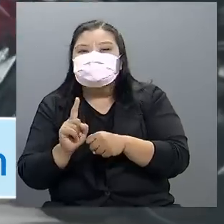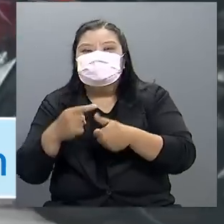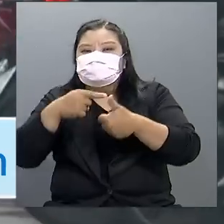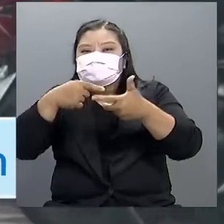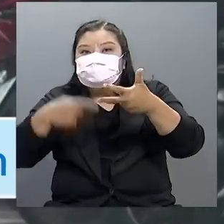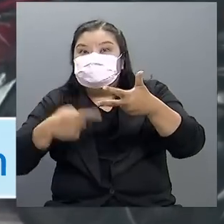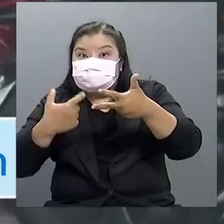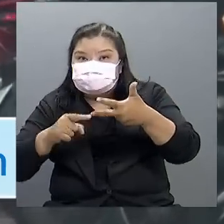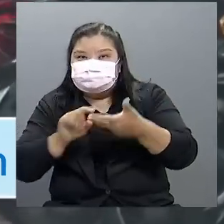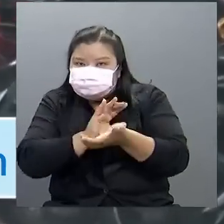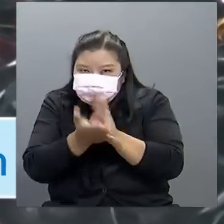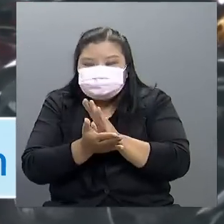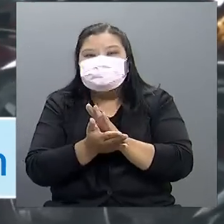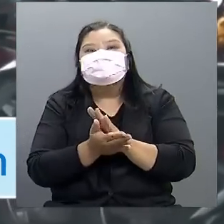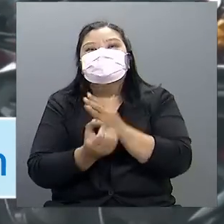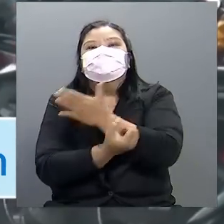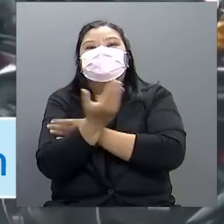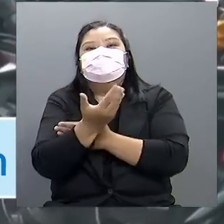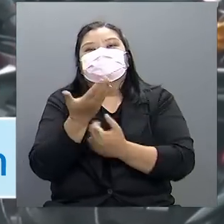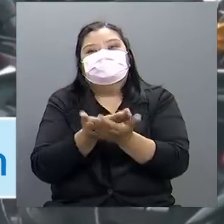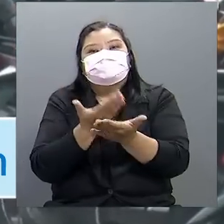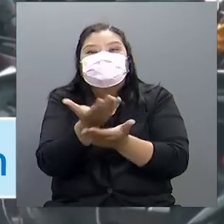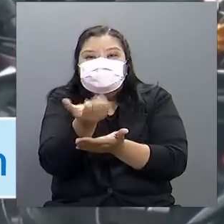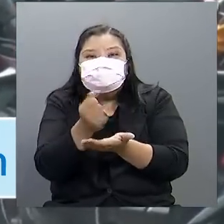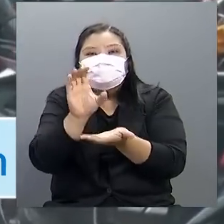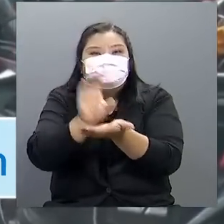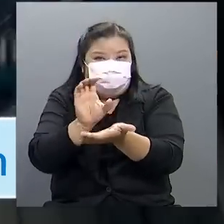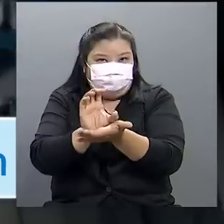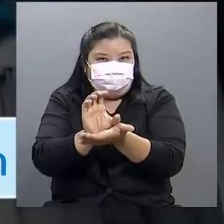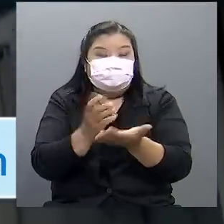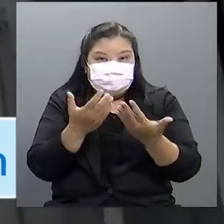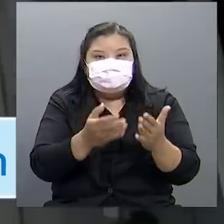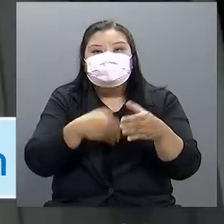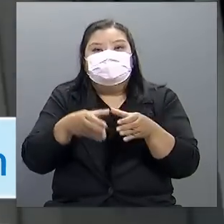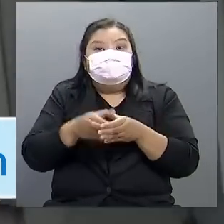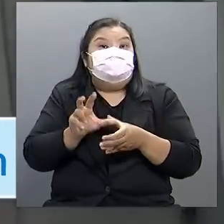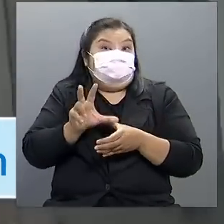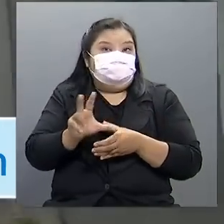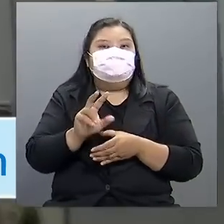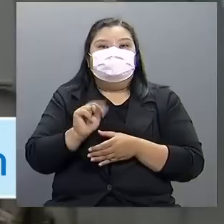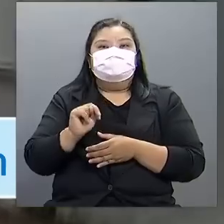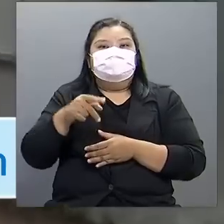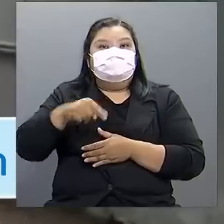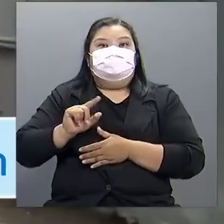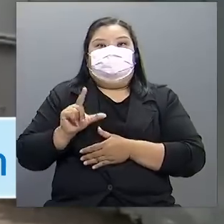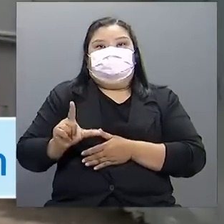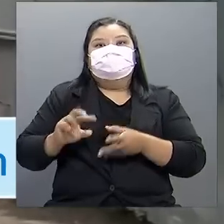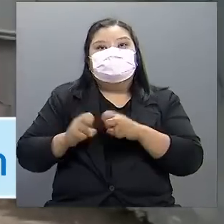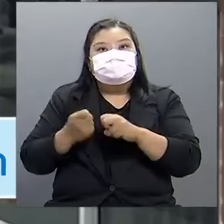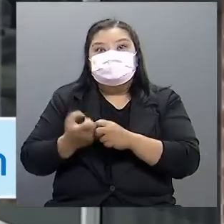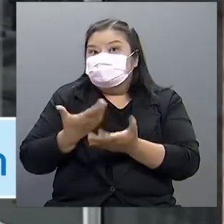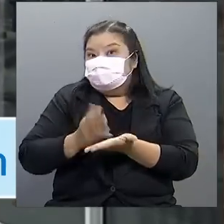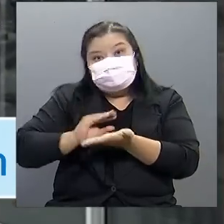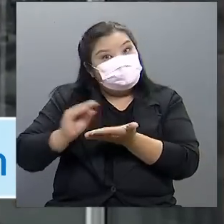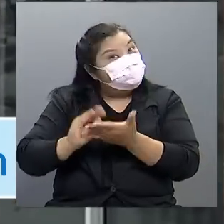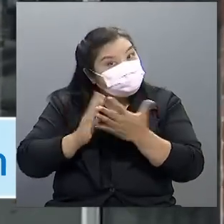ส่วนกลุมที่ 3 อัี้เป็กุ่ม NPL อัี้มีการฟ้องร้องแล้วกจะถูกยดทั้งรถ ทั้ง